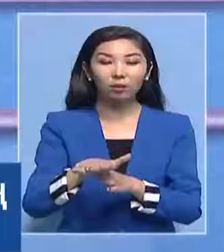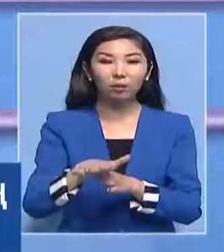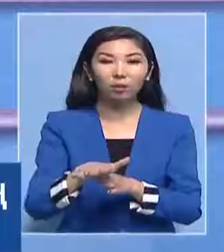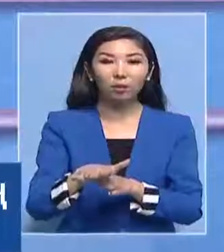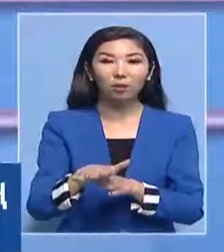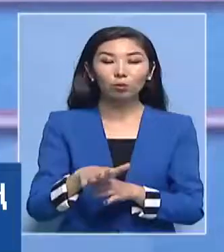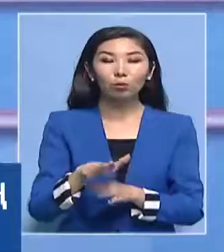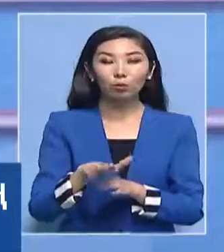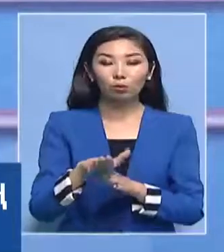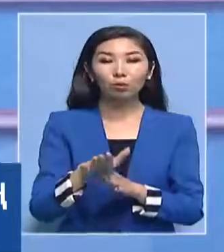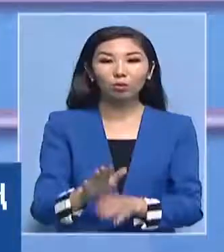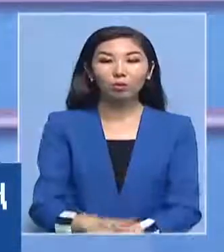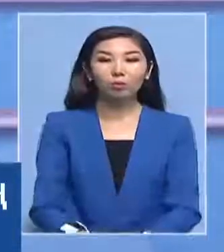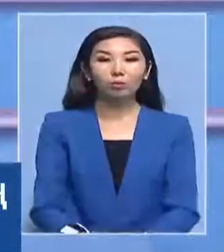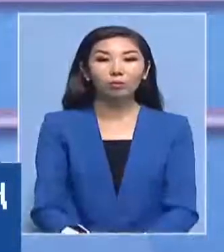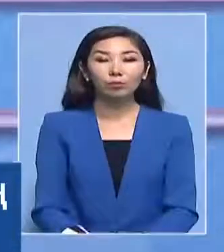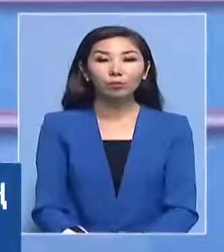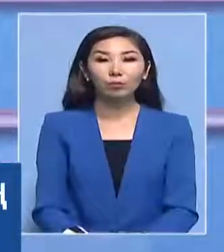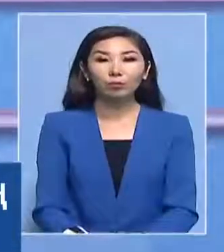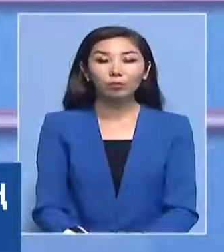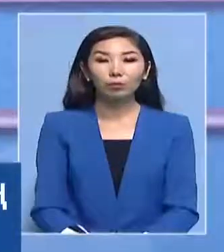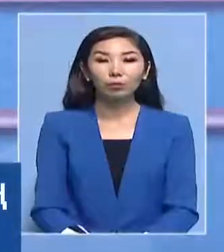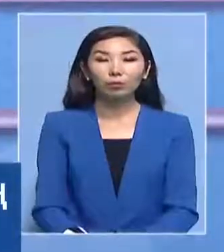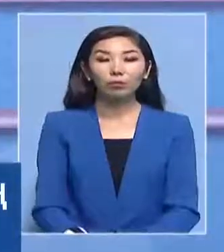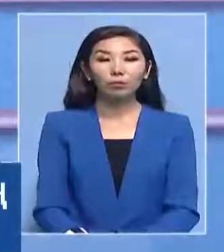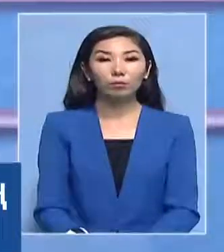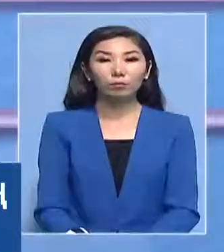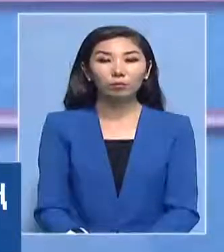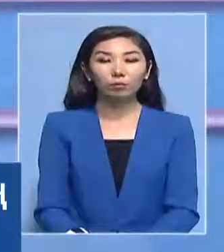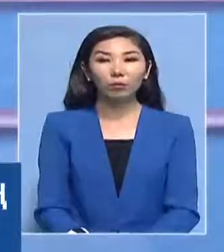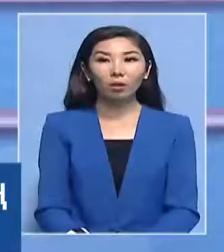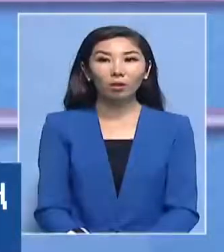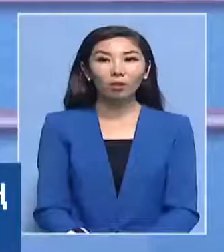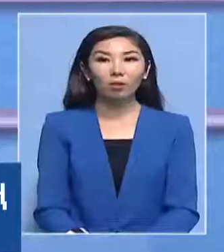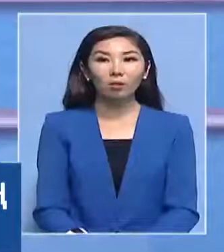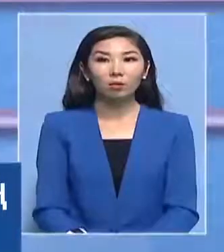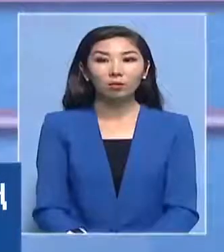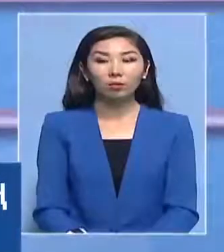Енді соның ішіндегі ең жаңағы Айгүл орасын айтып кеткен